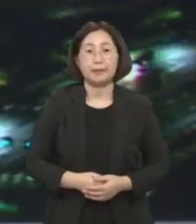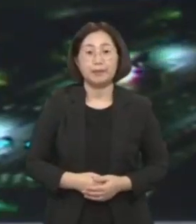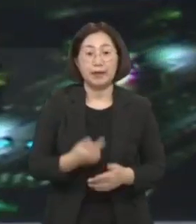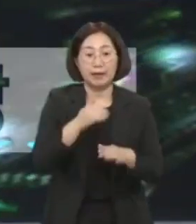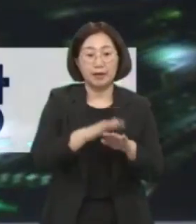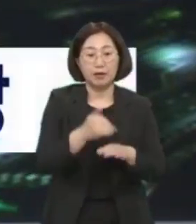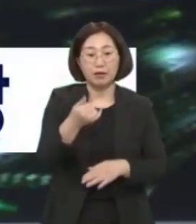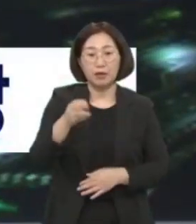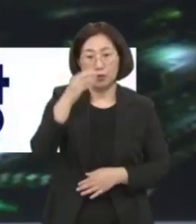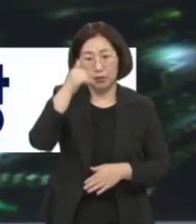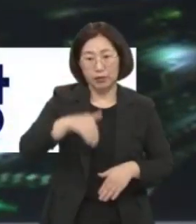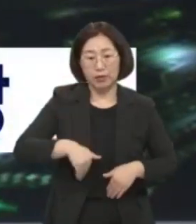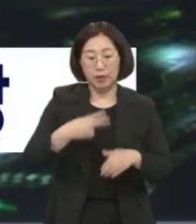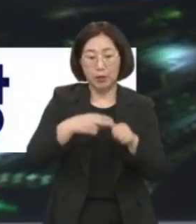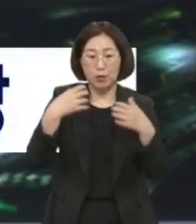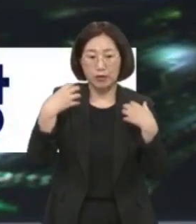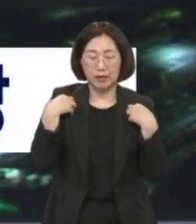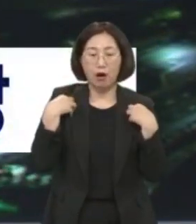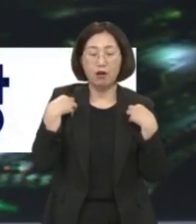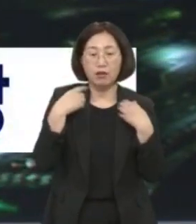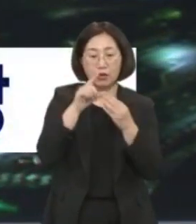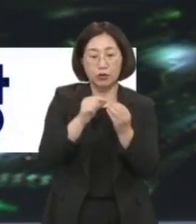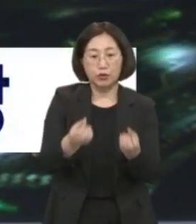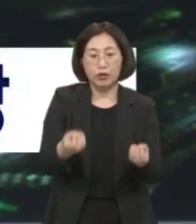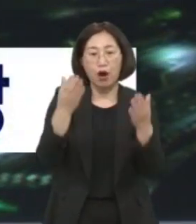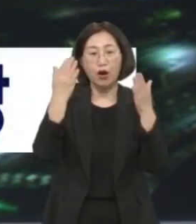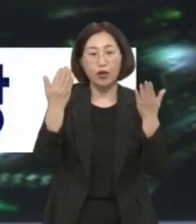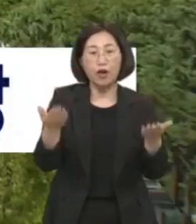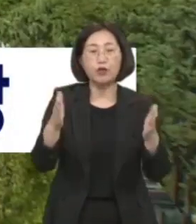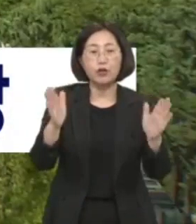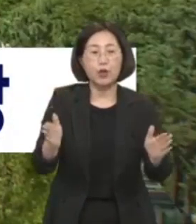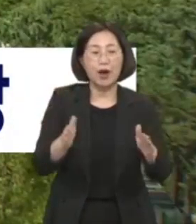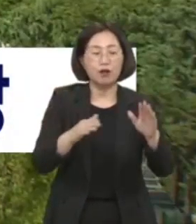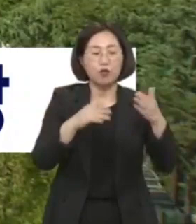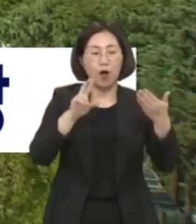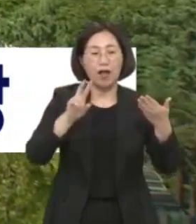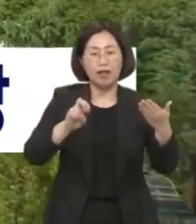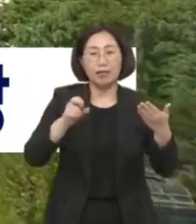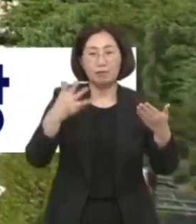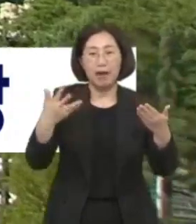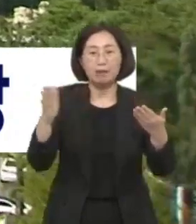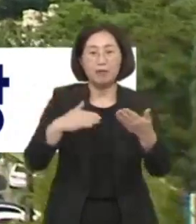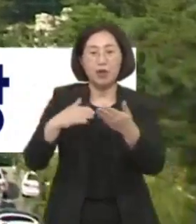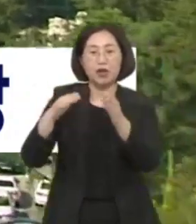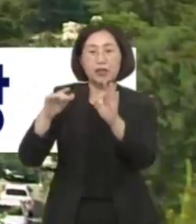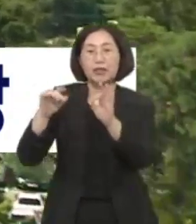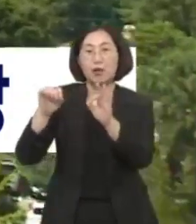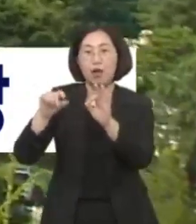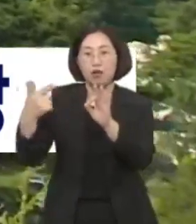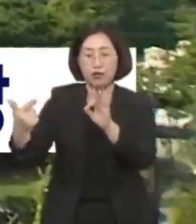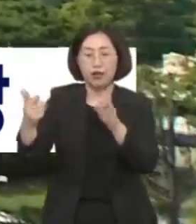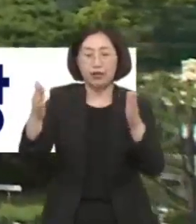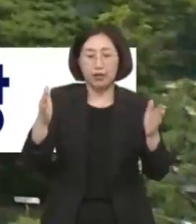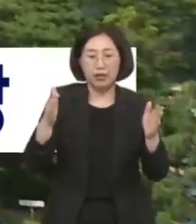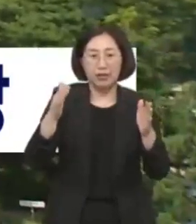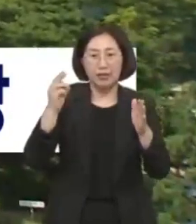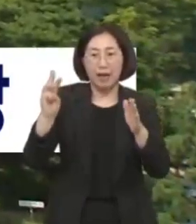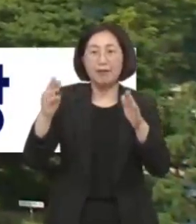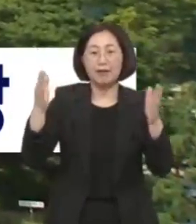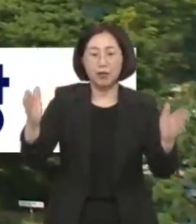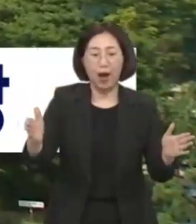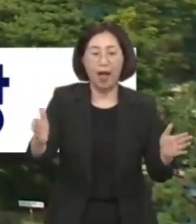대전과 세종 충남교육청은 추석 연휴기간인 오는 28일부터 10월 3일까지 6일간 각급 학교와 교육청